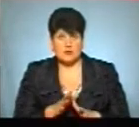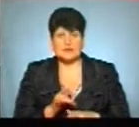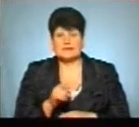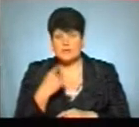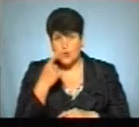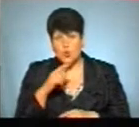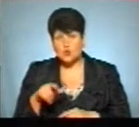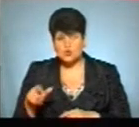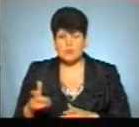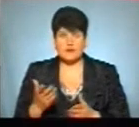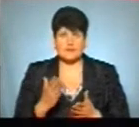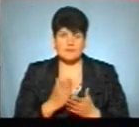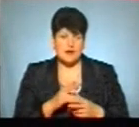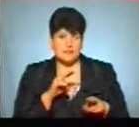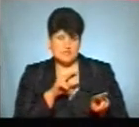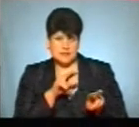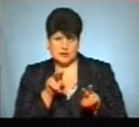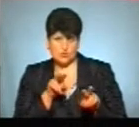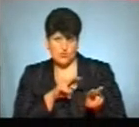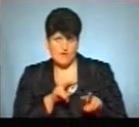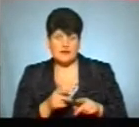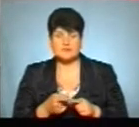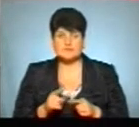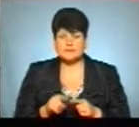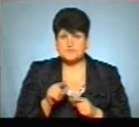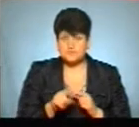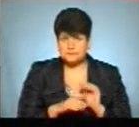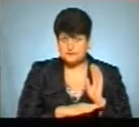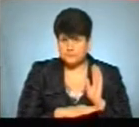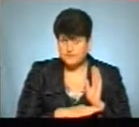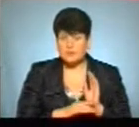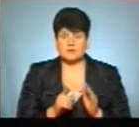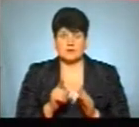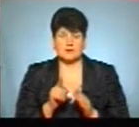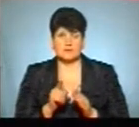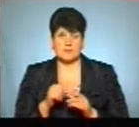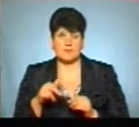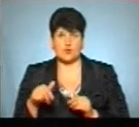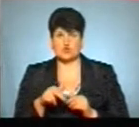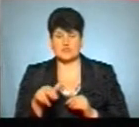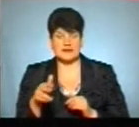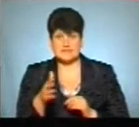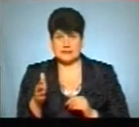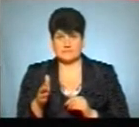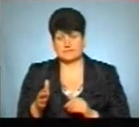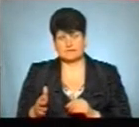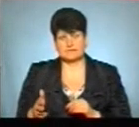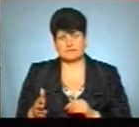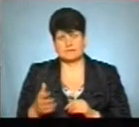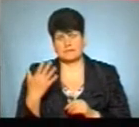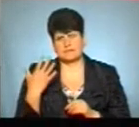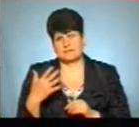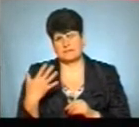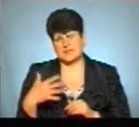які мали слідкувати за цим явищем, тим більше, що ми пройшлися буквально в межах